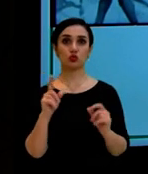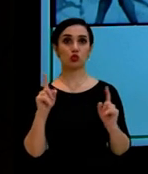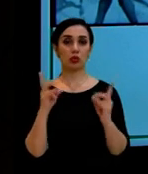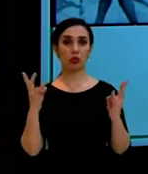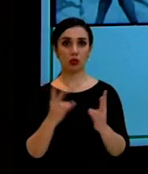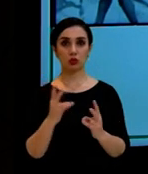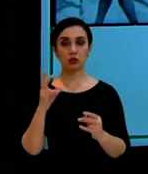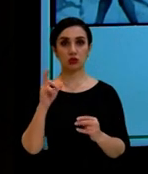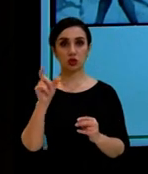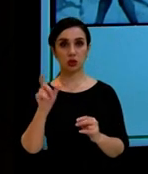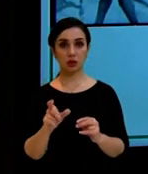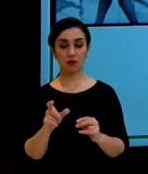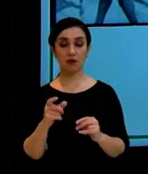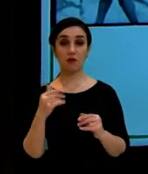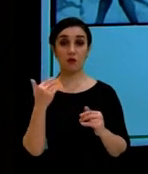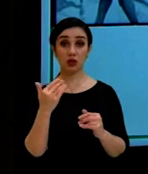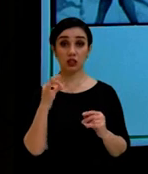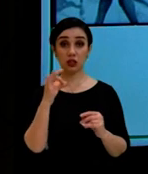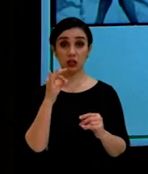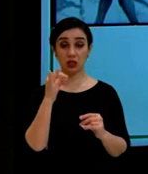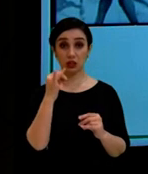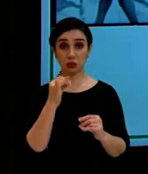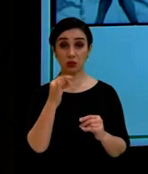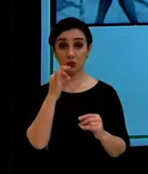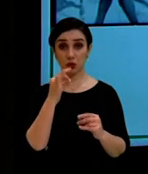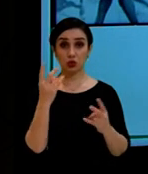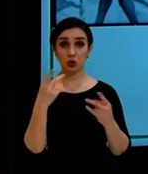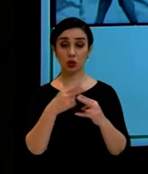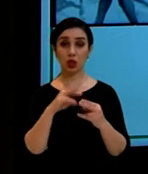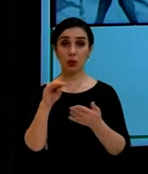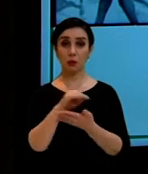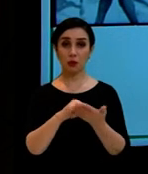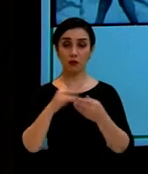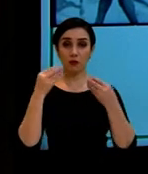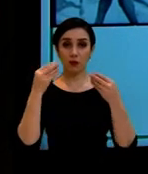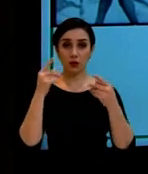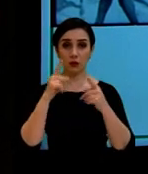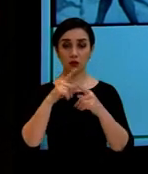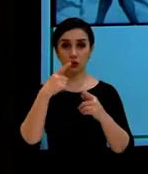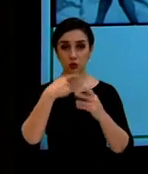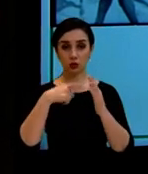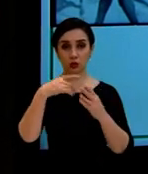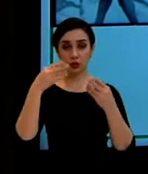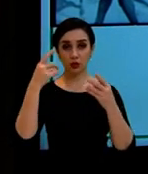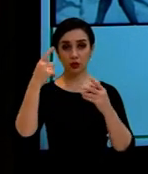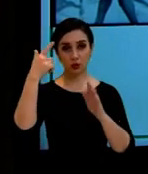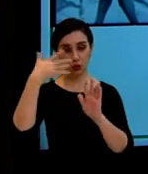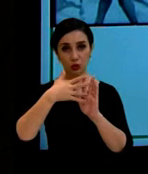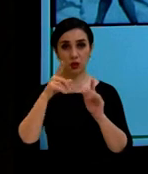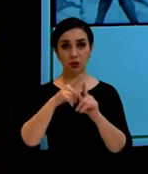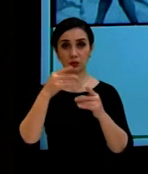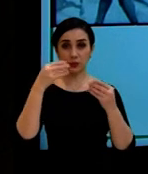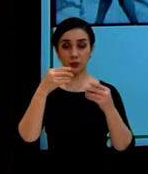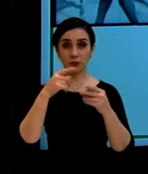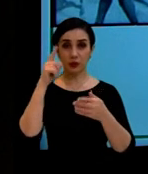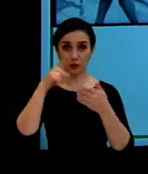нужно человеку вот ему сказали он это повторяет внушают журдену почувствуешь и добычу